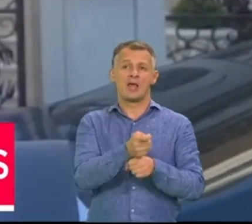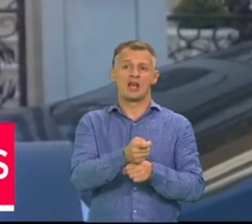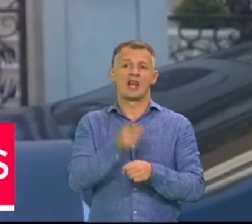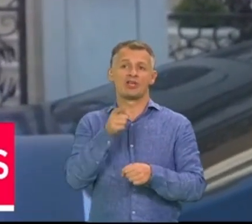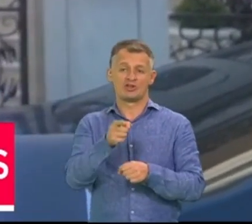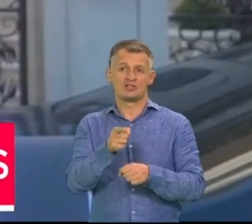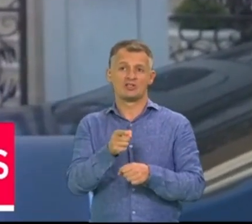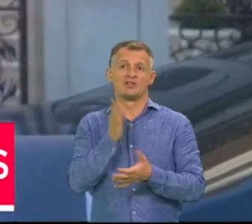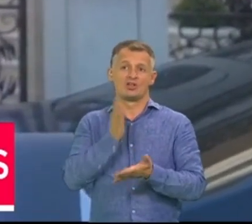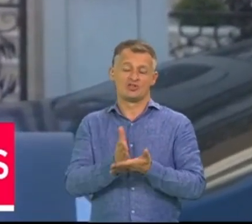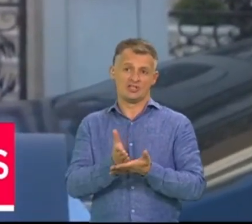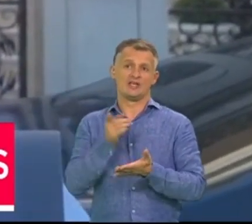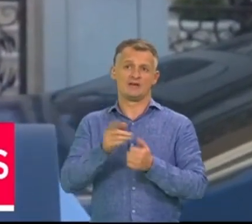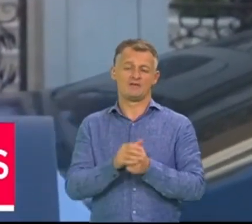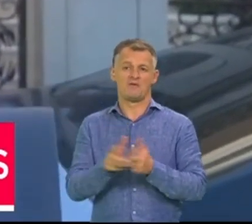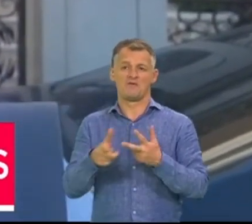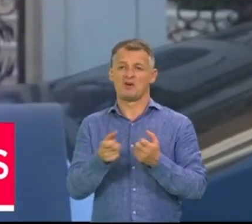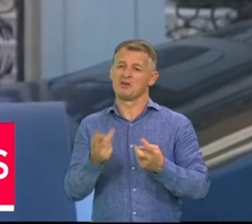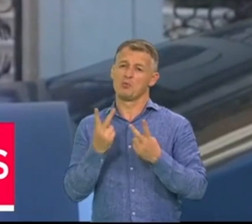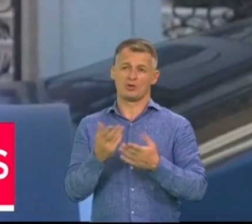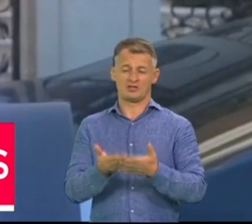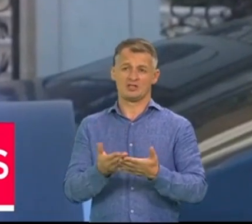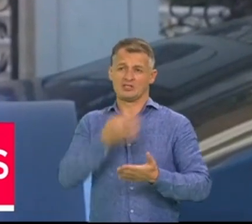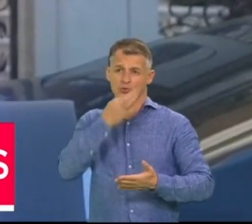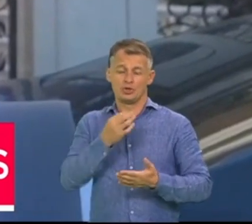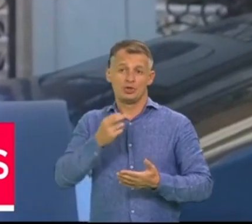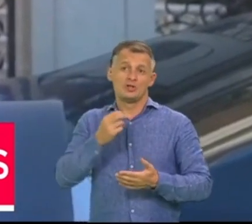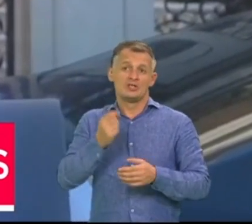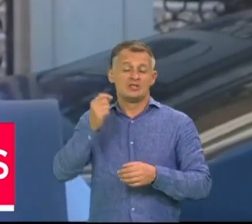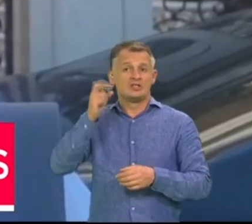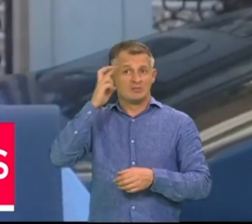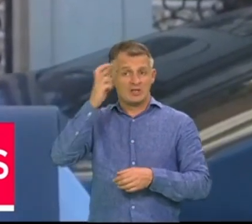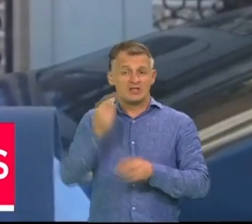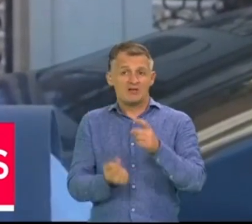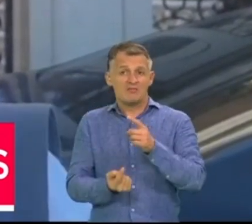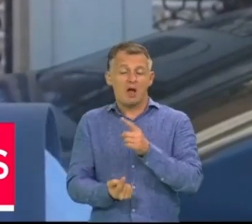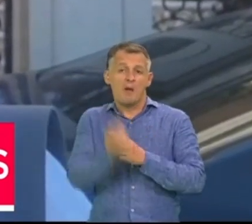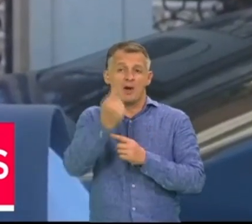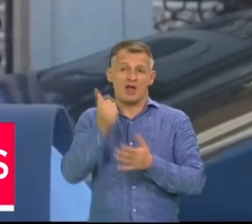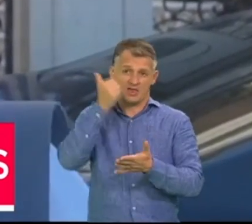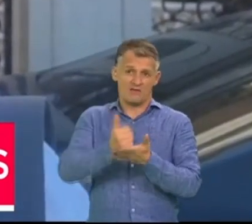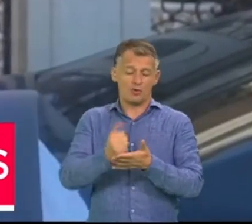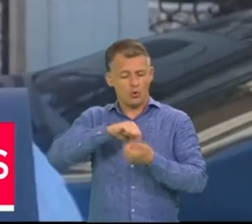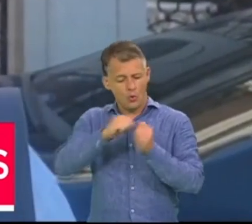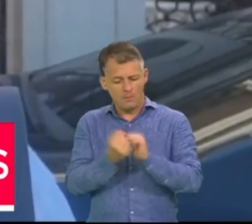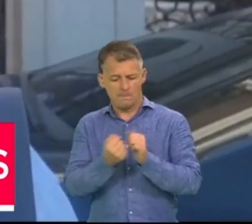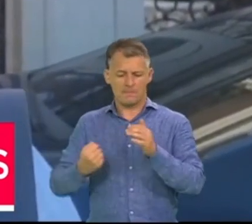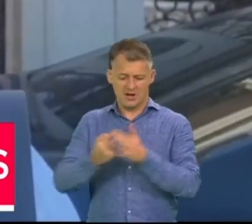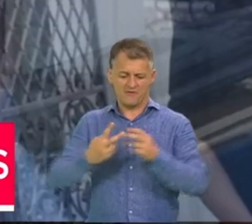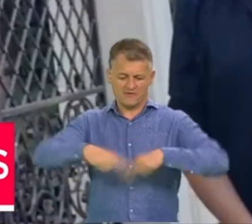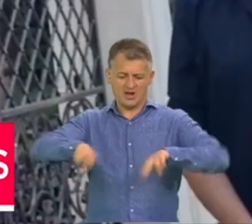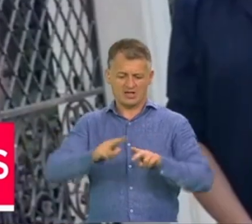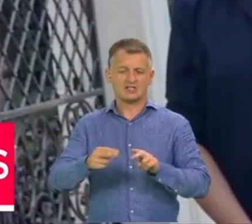fără sens, din punctul meu de vedere, și sper că o să iasă adevărul la iveală într-o zi și o să lupt până la capăt ca să arăt acest